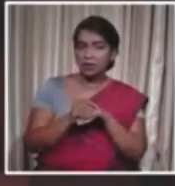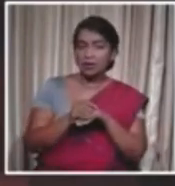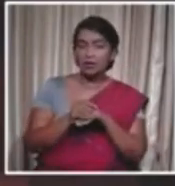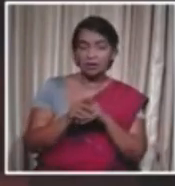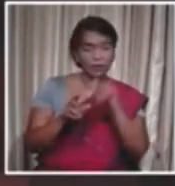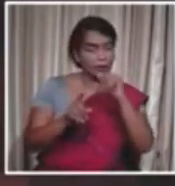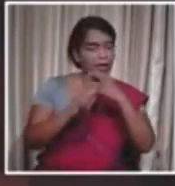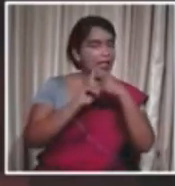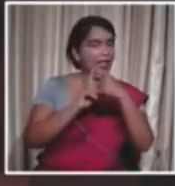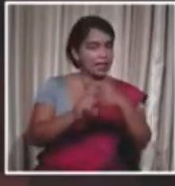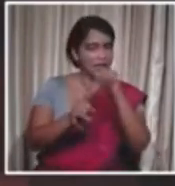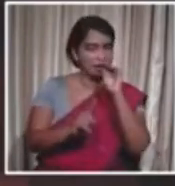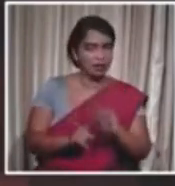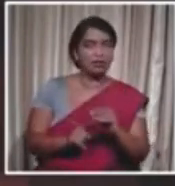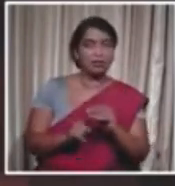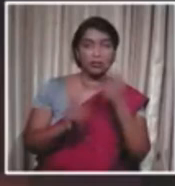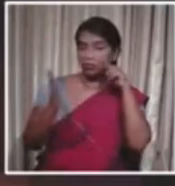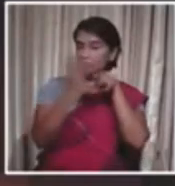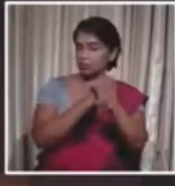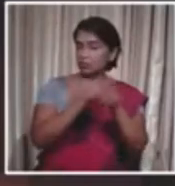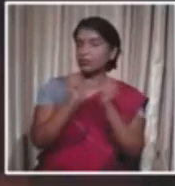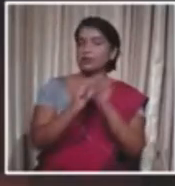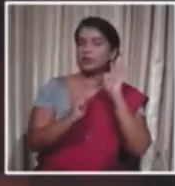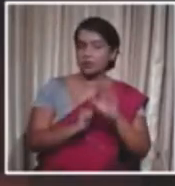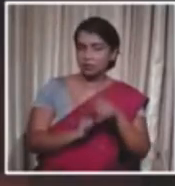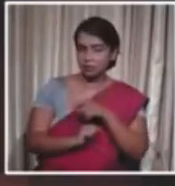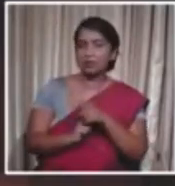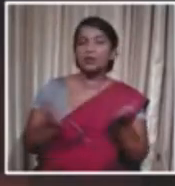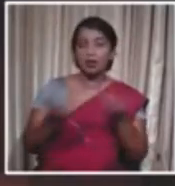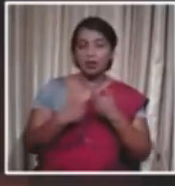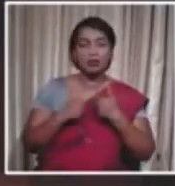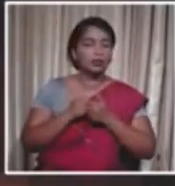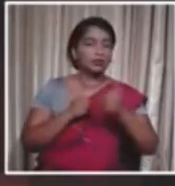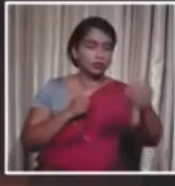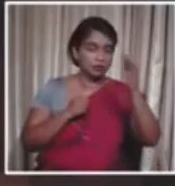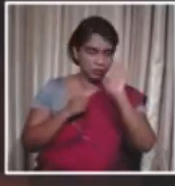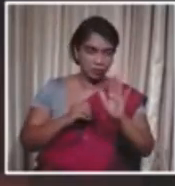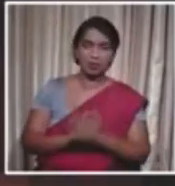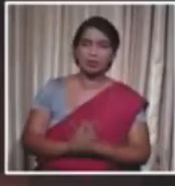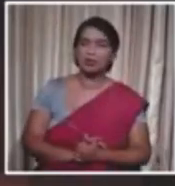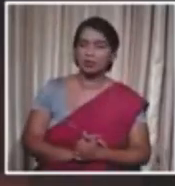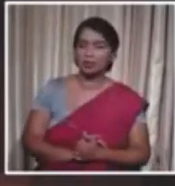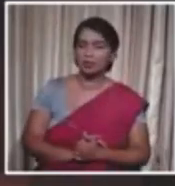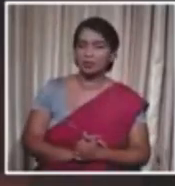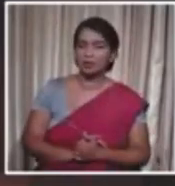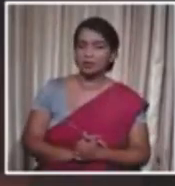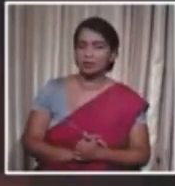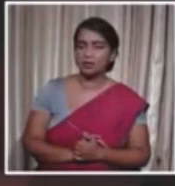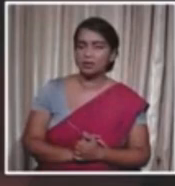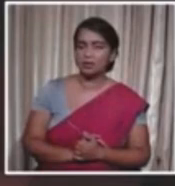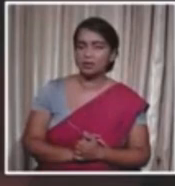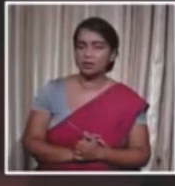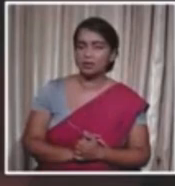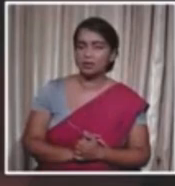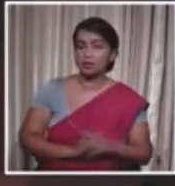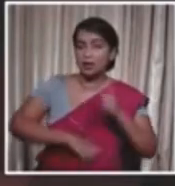ඉලක්කගතව විවිධ භාවයෙන් යුක්තව අපි අපේ ගමන ක්‍රියාත්මක කරන්නට ඕන ටයිම් ලයින්